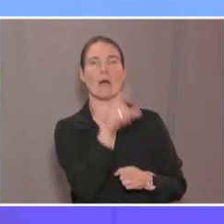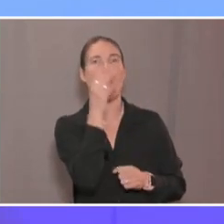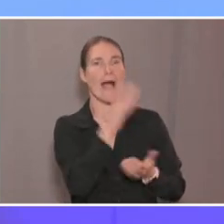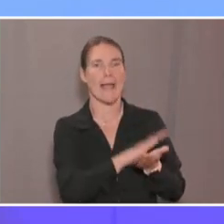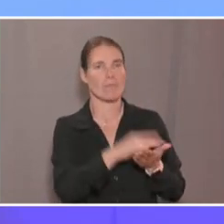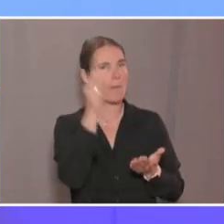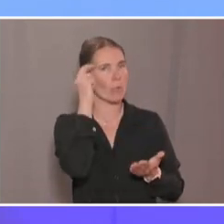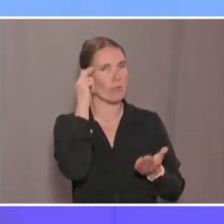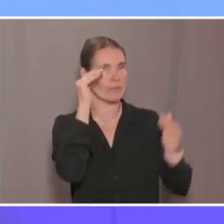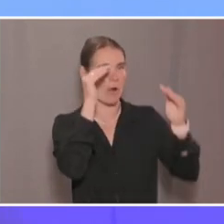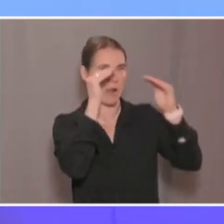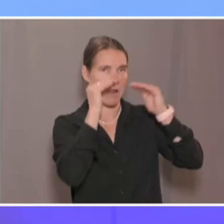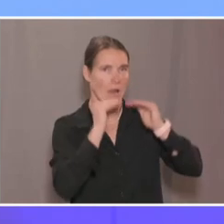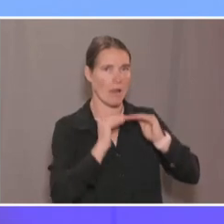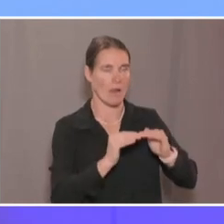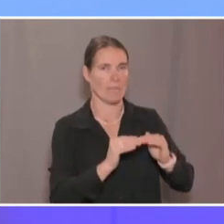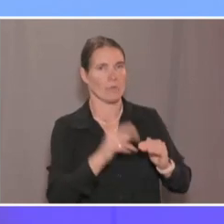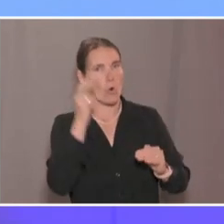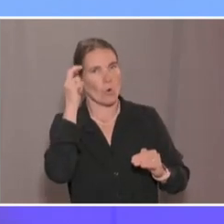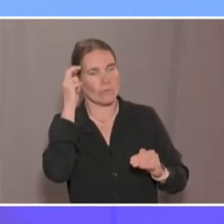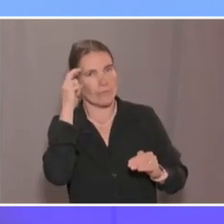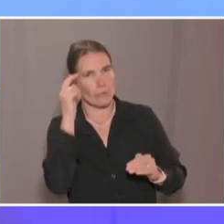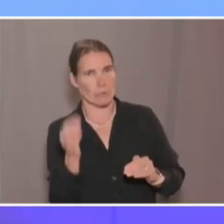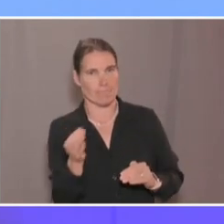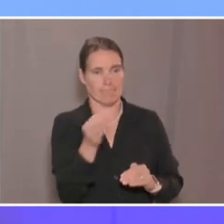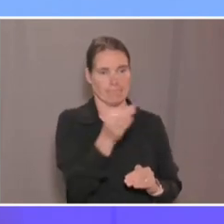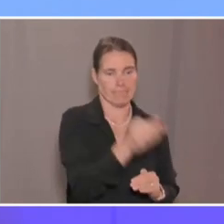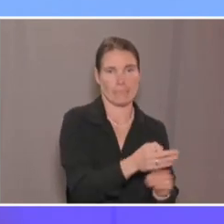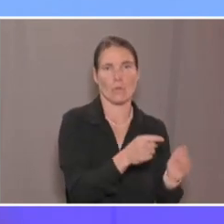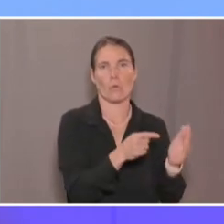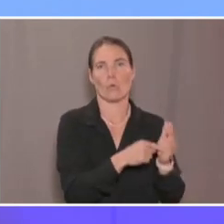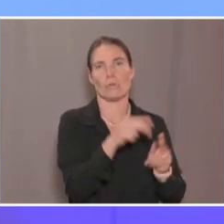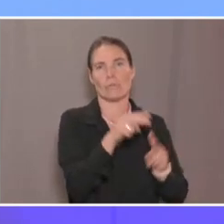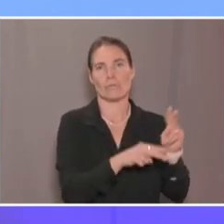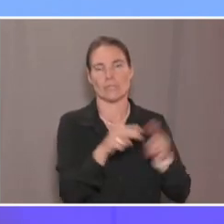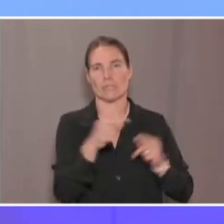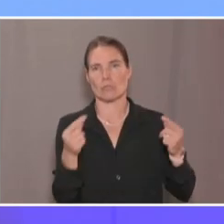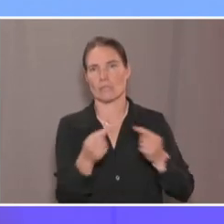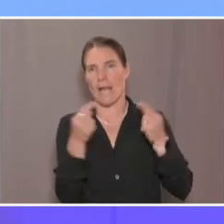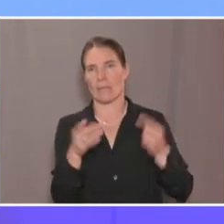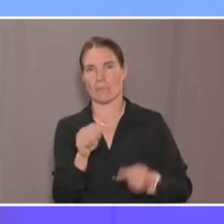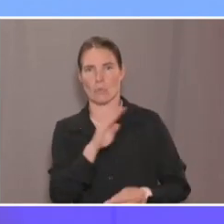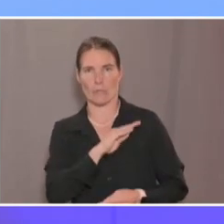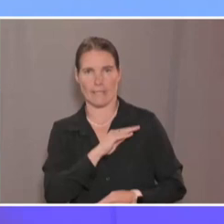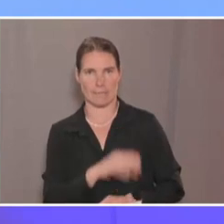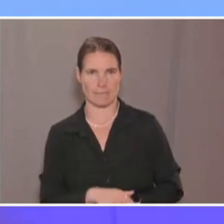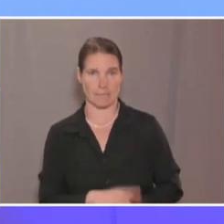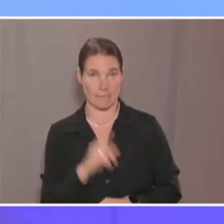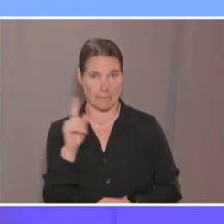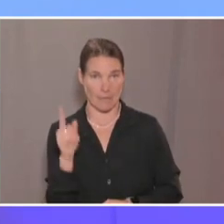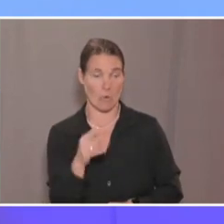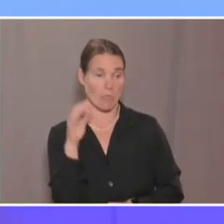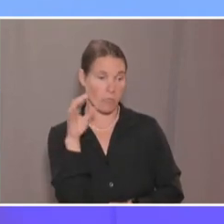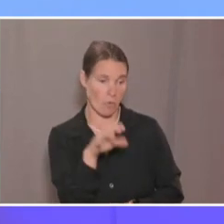degradiert und nach Flensburg versetzt. Ursache waren verschiedene Konflikte mit Kollegen. Auch